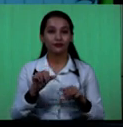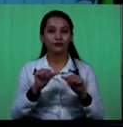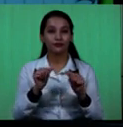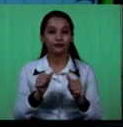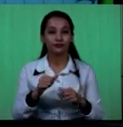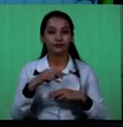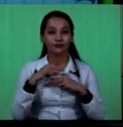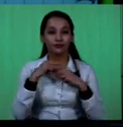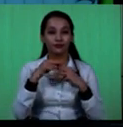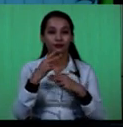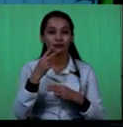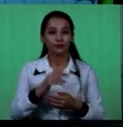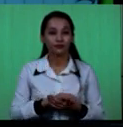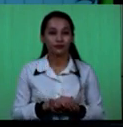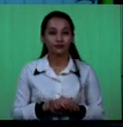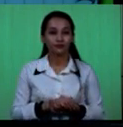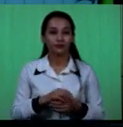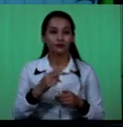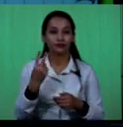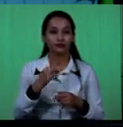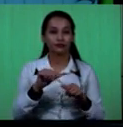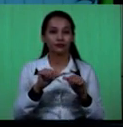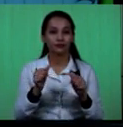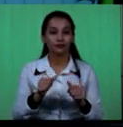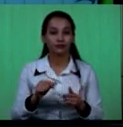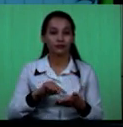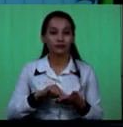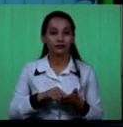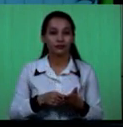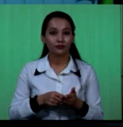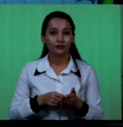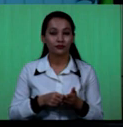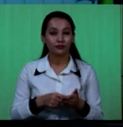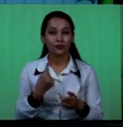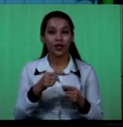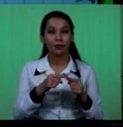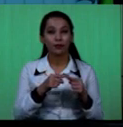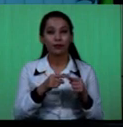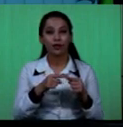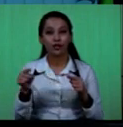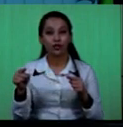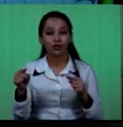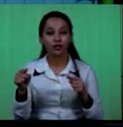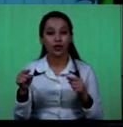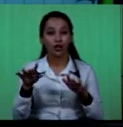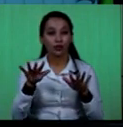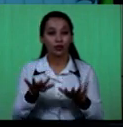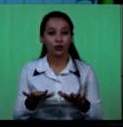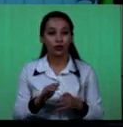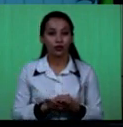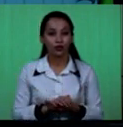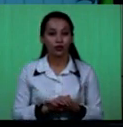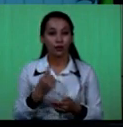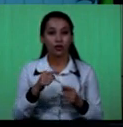shaklga e'tibor bering. Ikkinchi shaklda nuqtalar bir chiziqda turibdi, to'g'rimi?